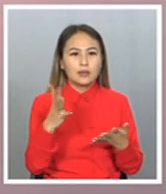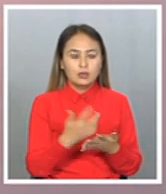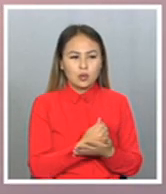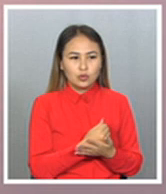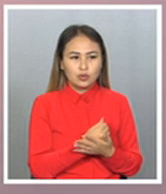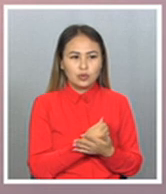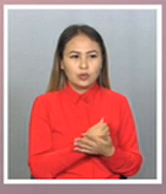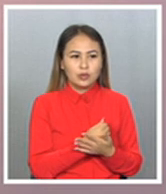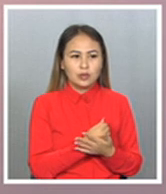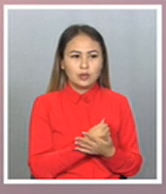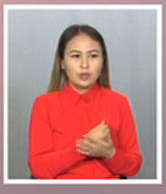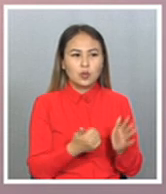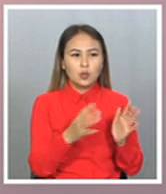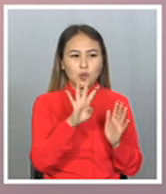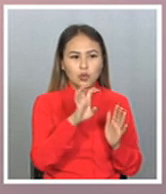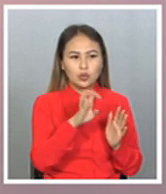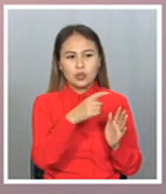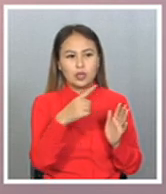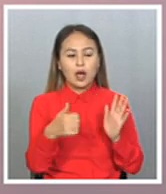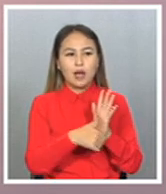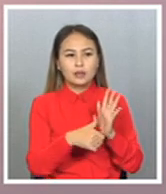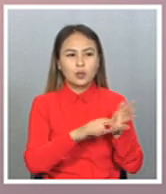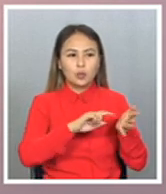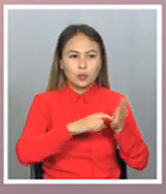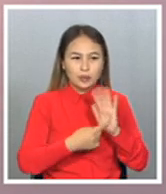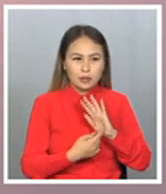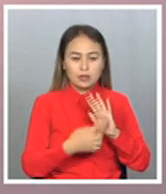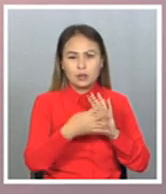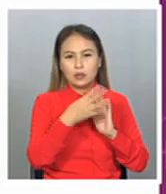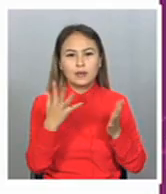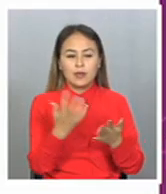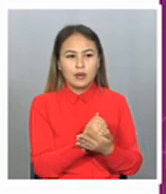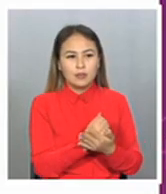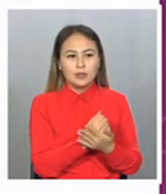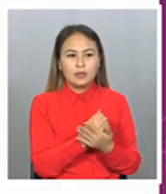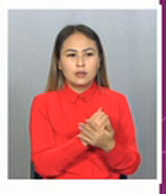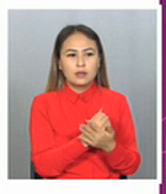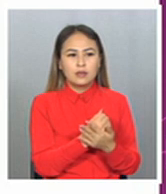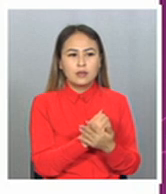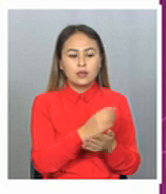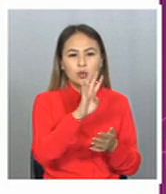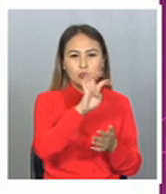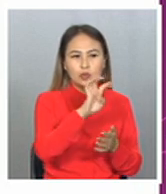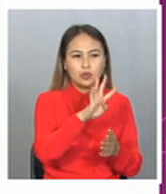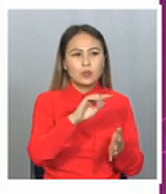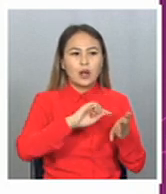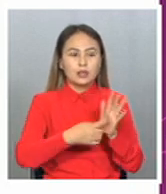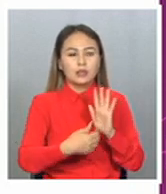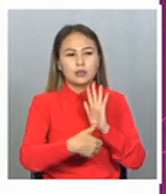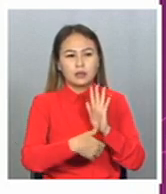үшін 400 бен 6-ның көбейтіндісін табамыз. 400 бен 6-ның